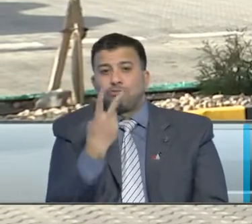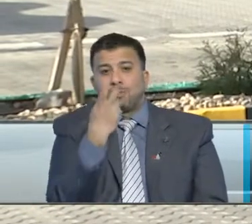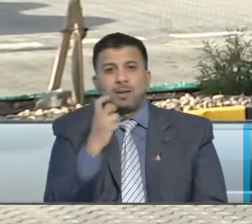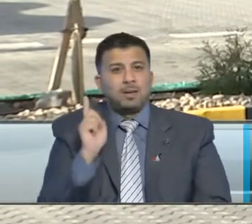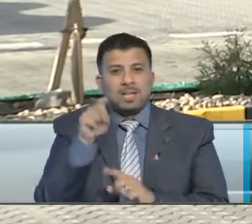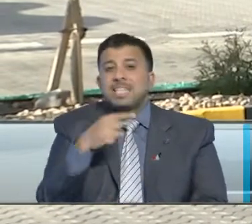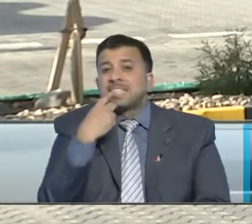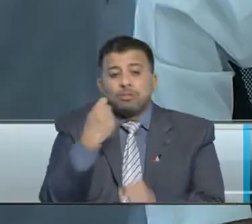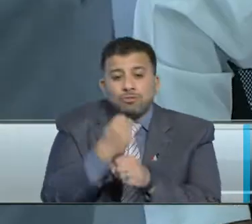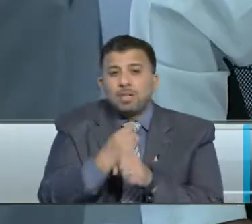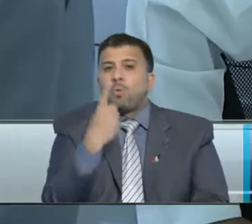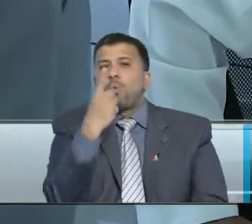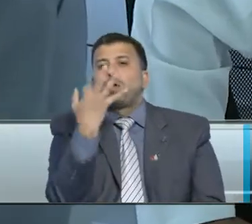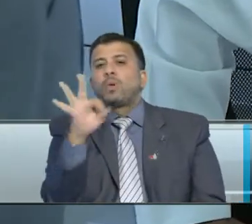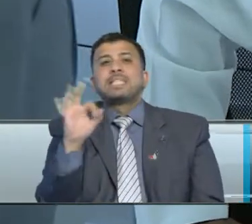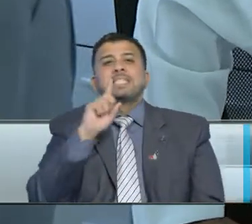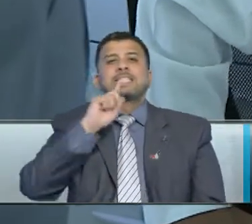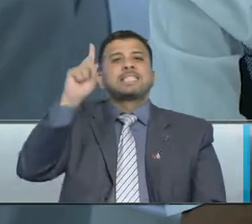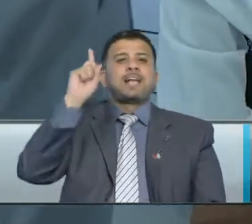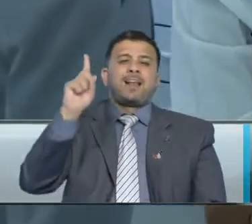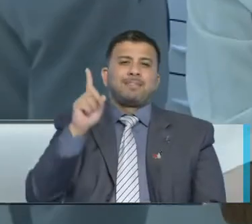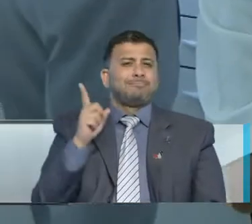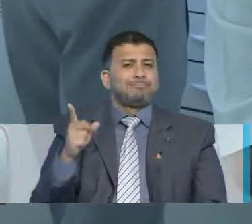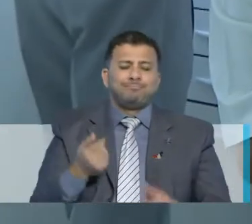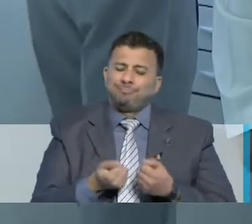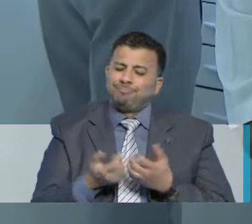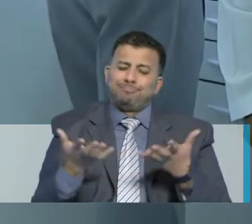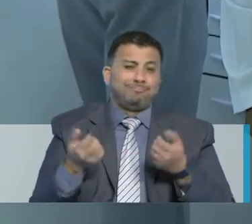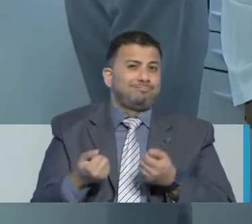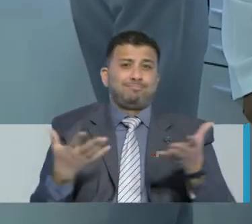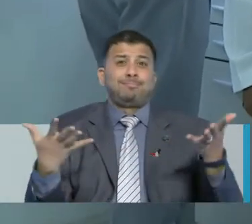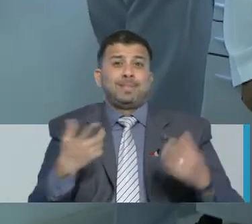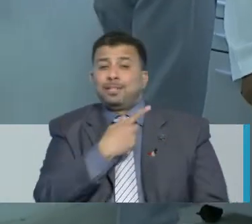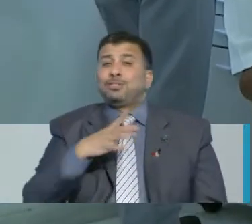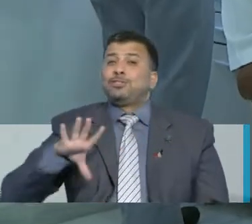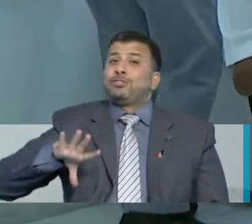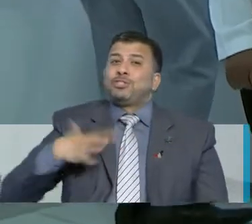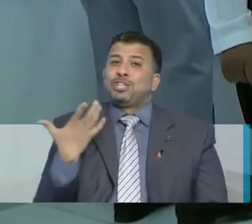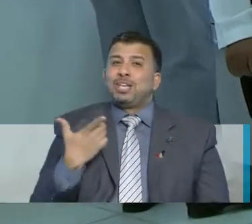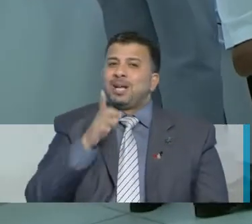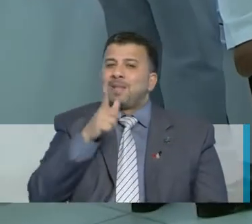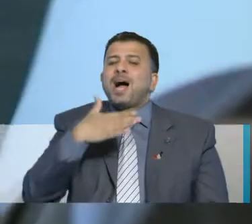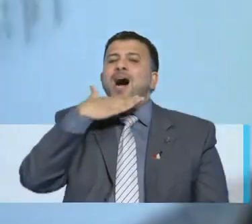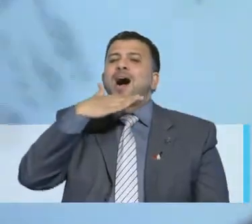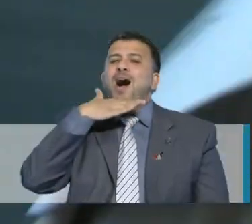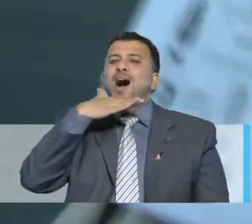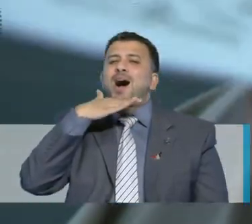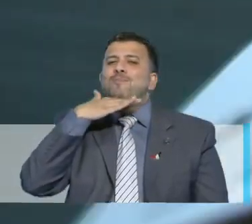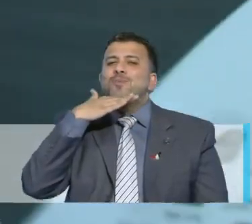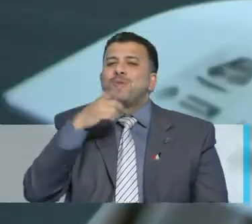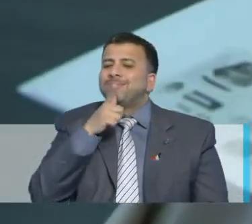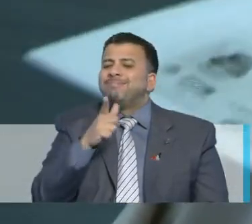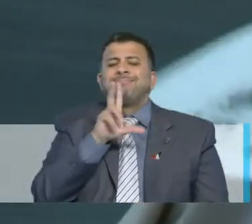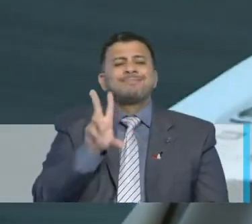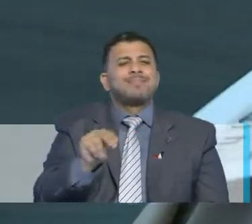وكملنا 31 سنة يعني. مكرمة ليست بغريبة أو مستبعدة، فالحنو الأبوي السامي من قبل